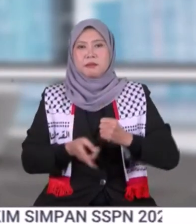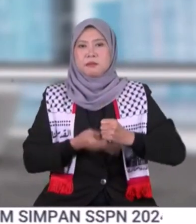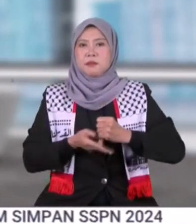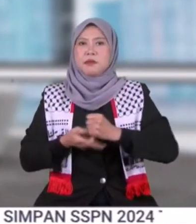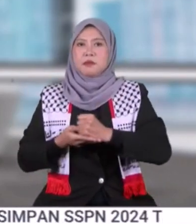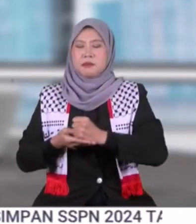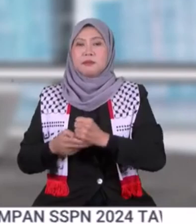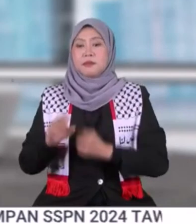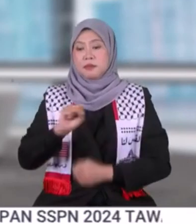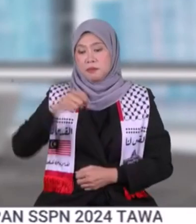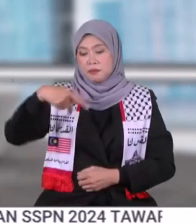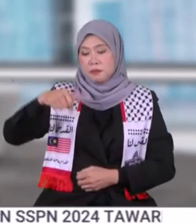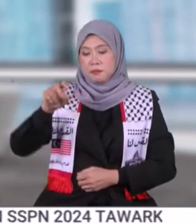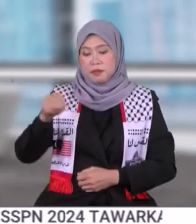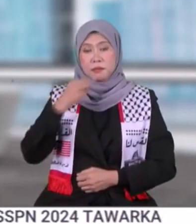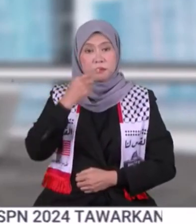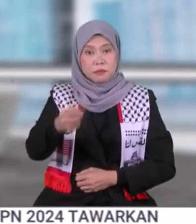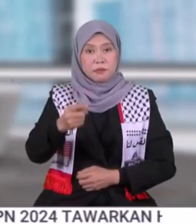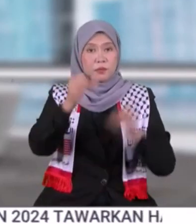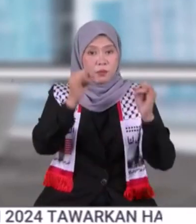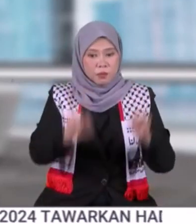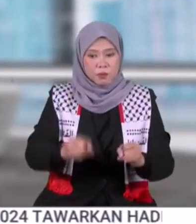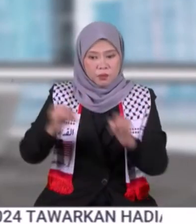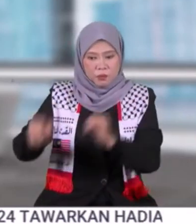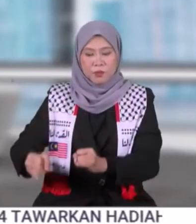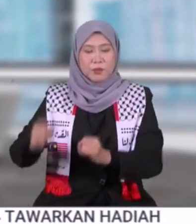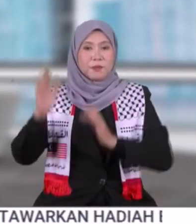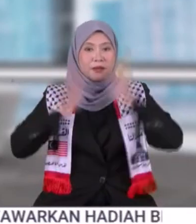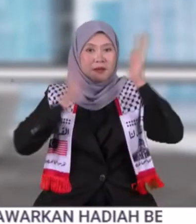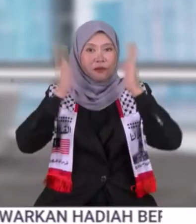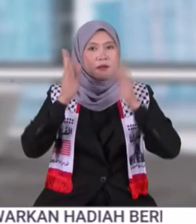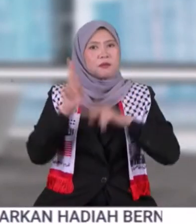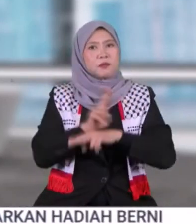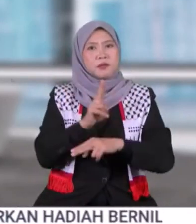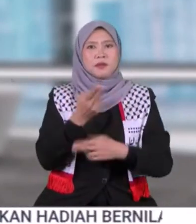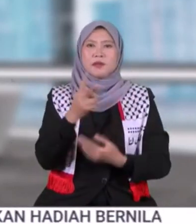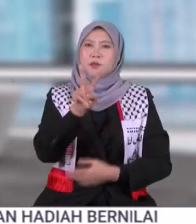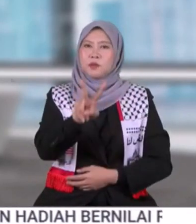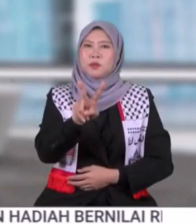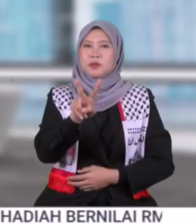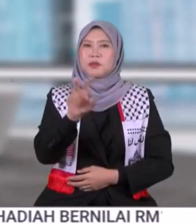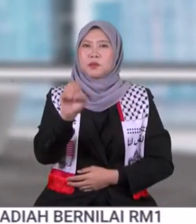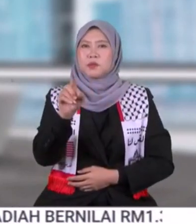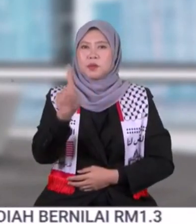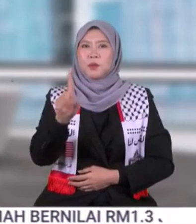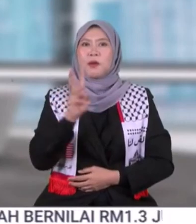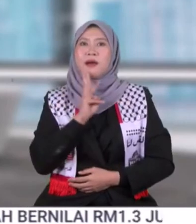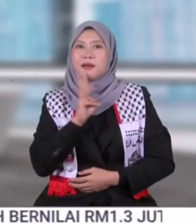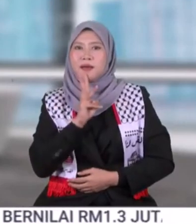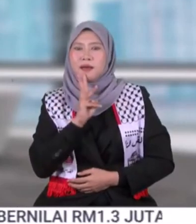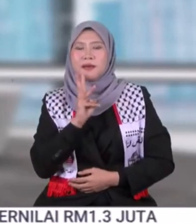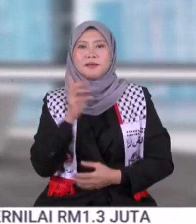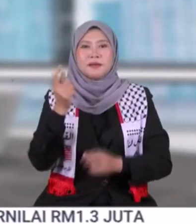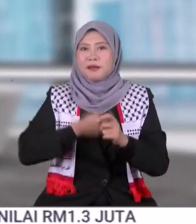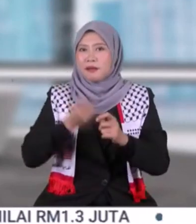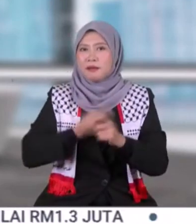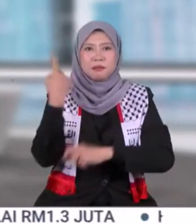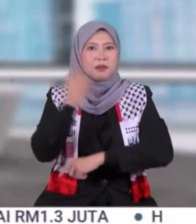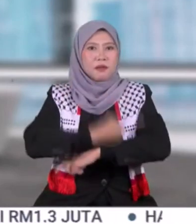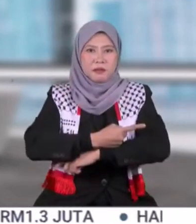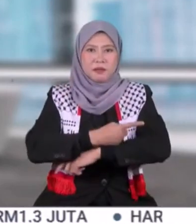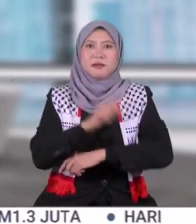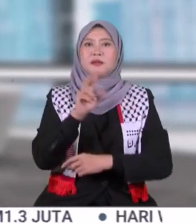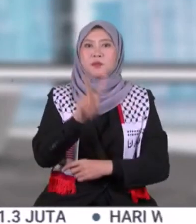air. SPAN mendedahkan setiap individu di Malaysia menggunakan kira-kira 201 liter air setiap hari.